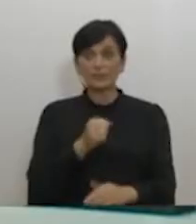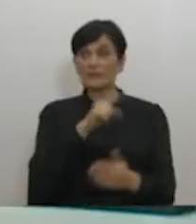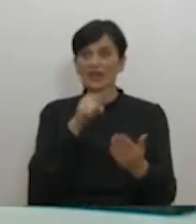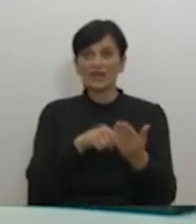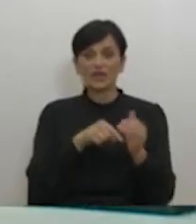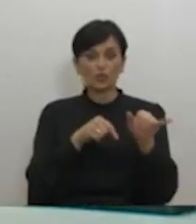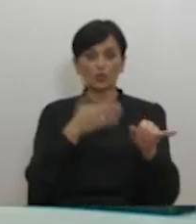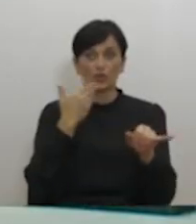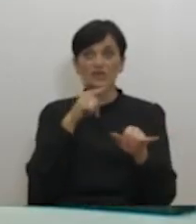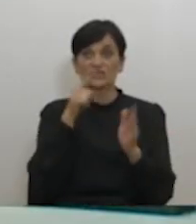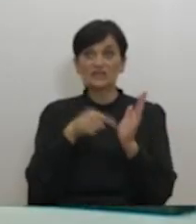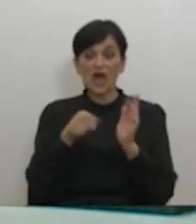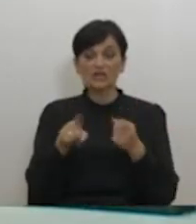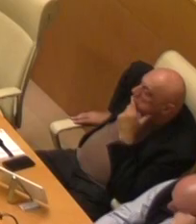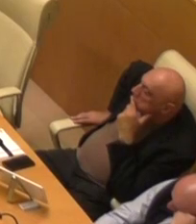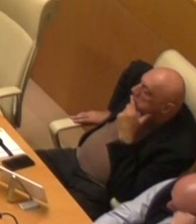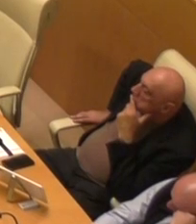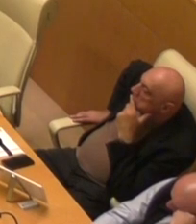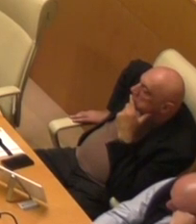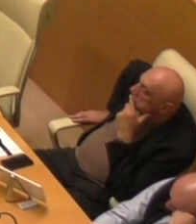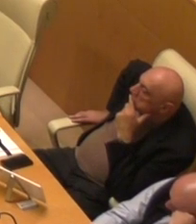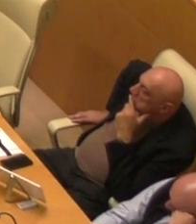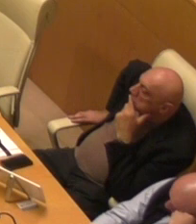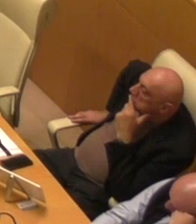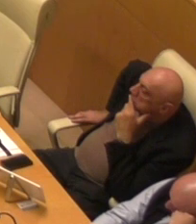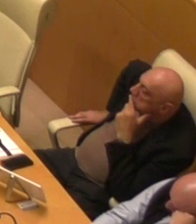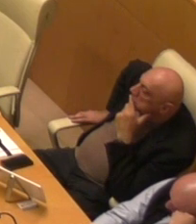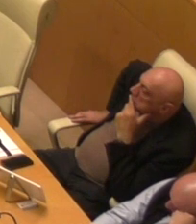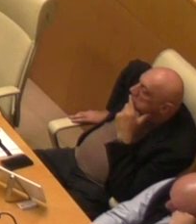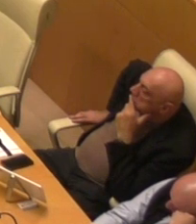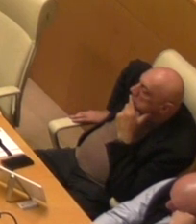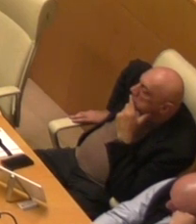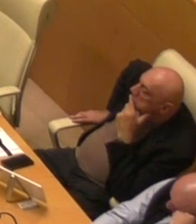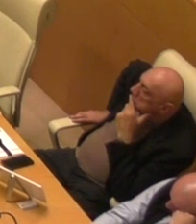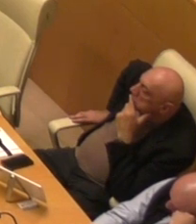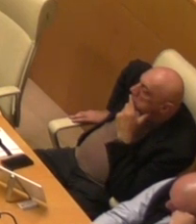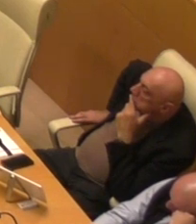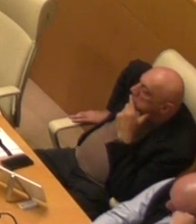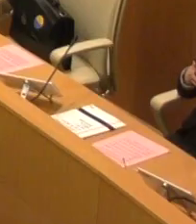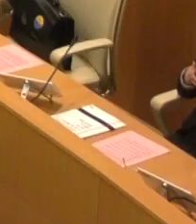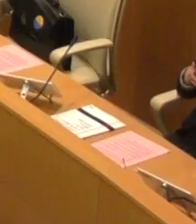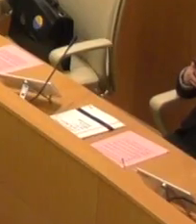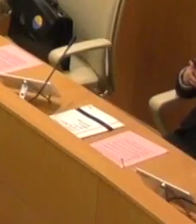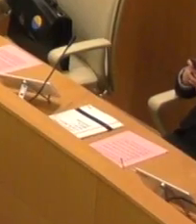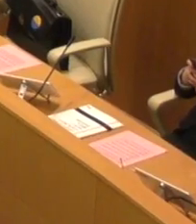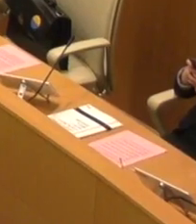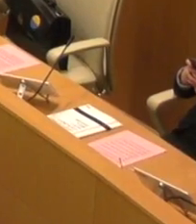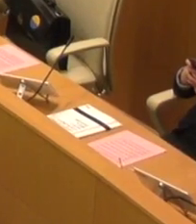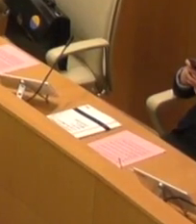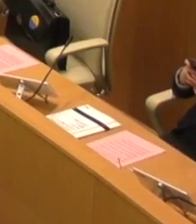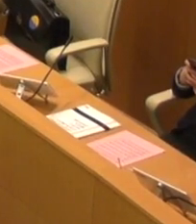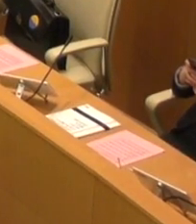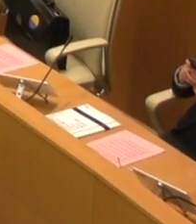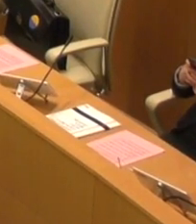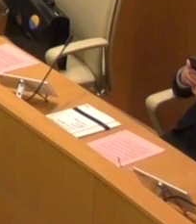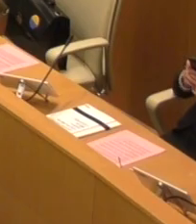გაქვს, არ ეხება საკითხს, ამიტომ გავწყვეტ. პარლამენტის თავმჯდომარის მხრიდან მიკროფონების გათიშვის მიუხედავად ოპოზიცია ცდილობდა განსახილველ